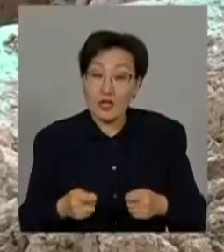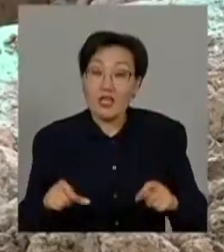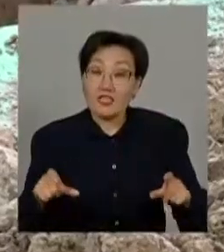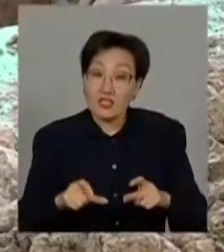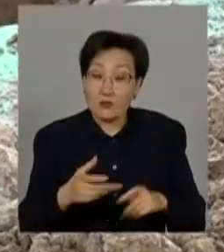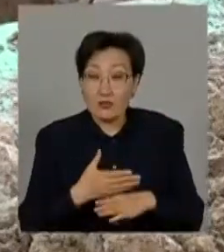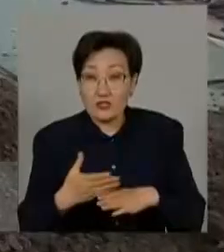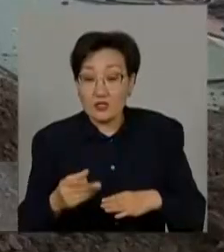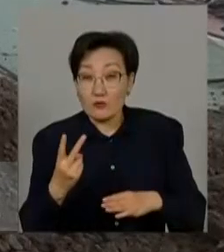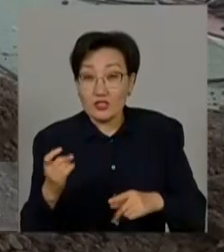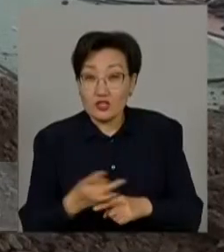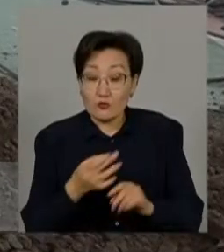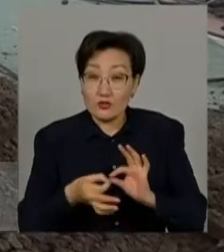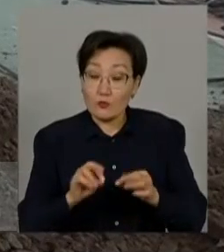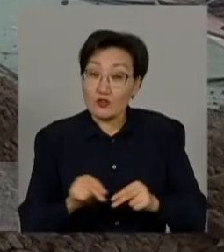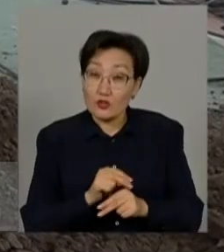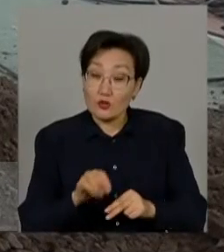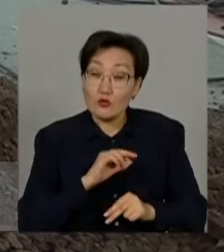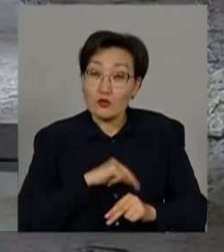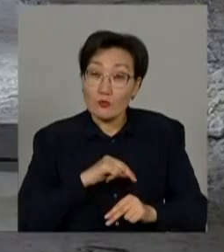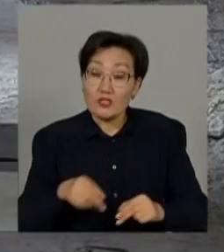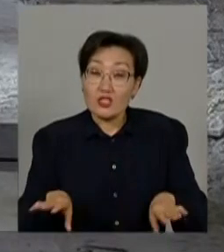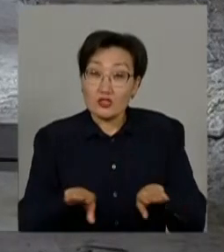карантинге, кейіннен 2 рет күрделі жөндеуге жабылып,